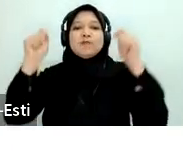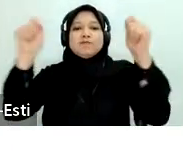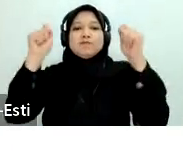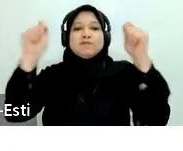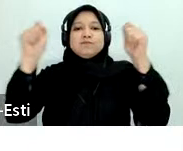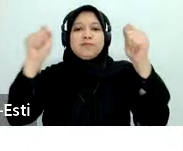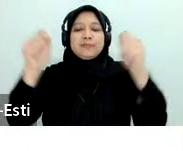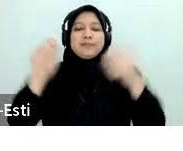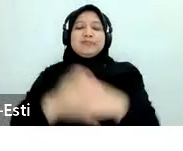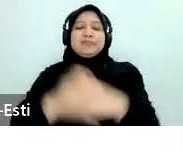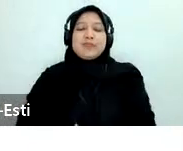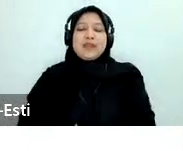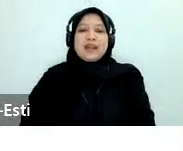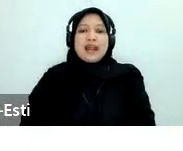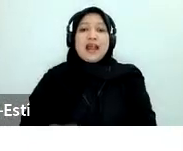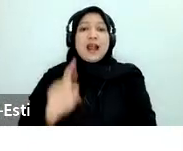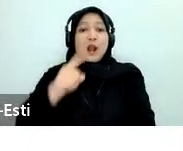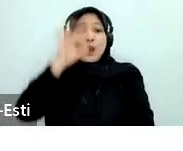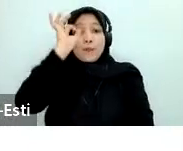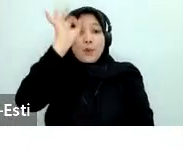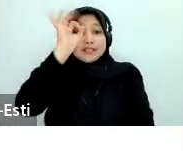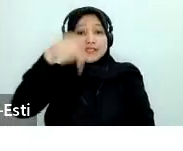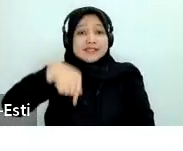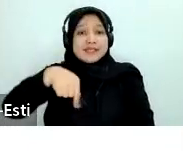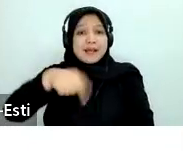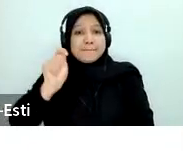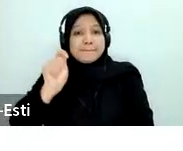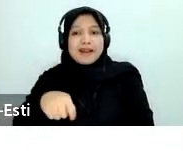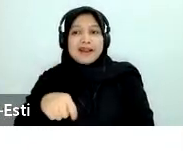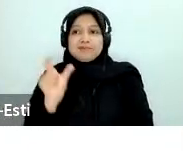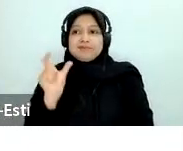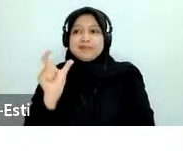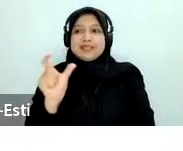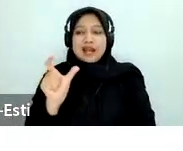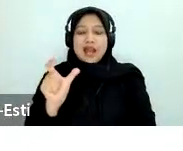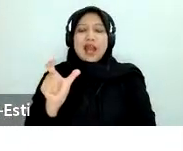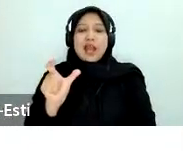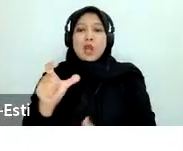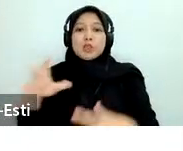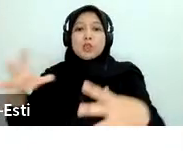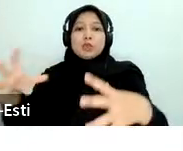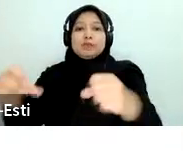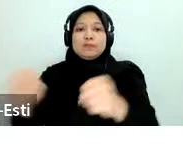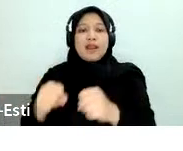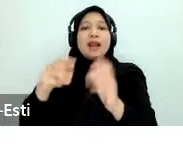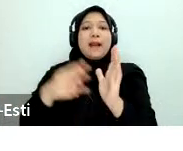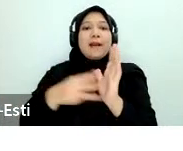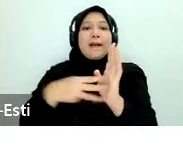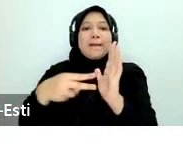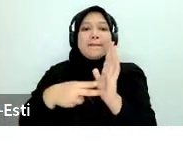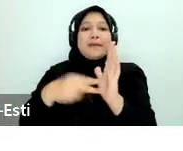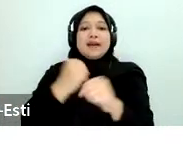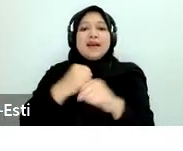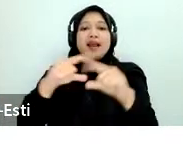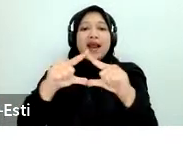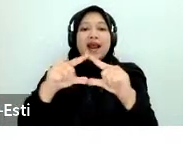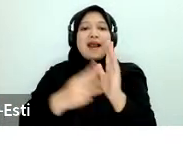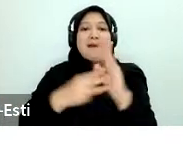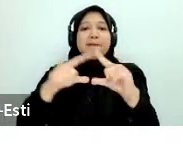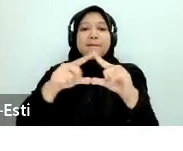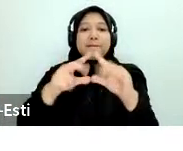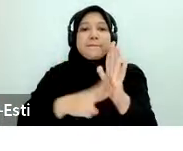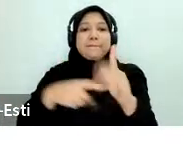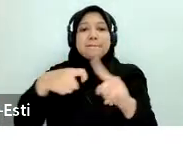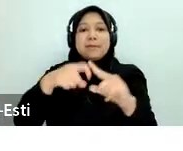dan saya pikir ketika polisi kembali menggunakan kata mengamankan itu bukan tanpa maksud karena polisi tahu bahwa